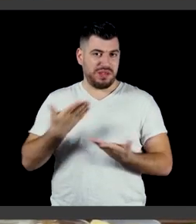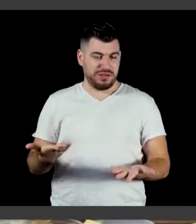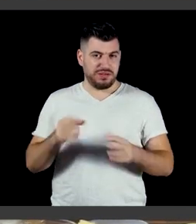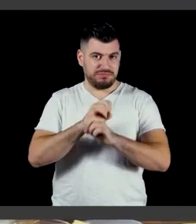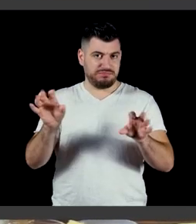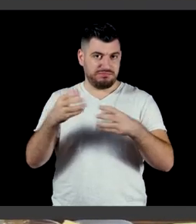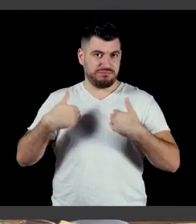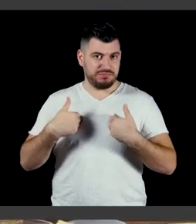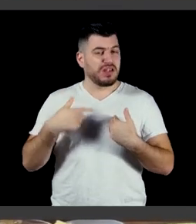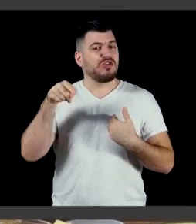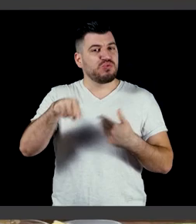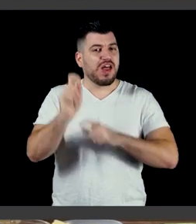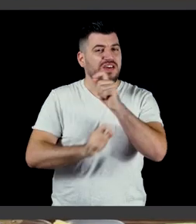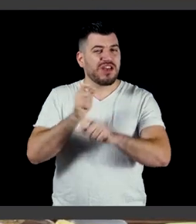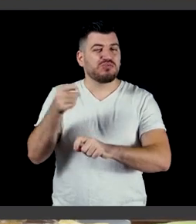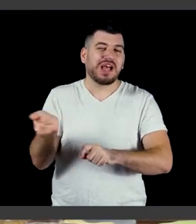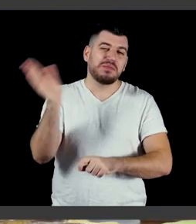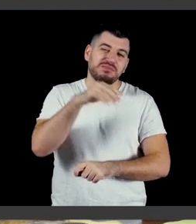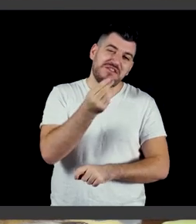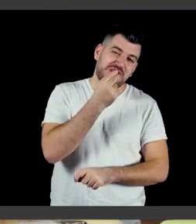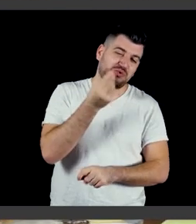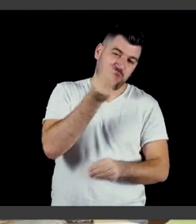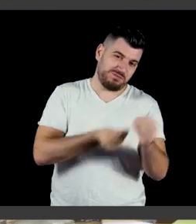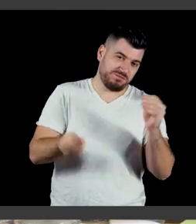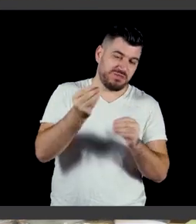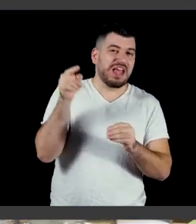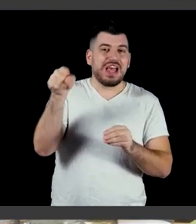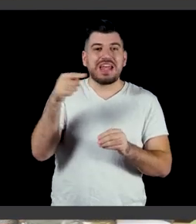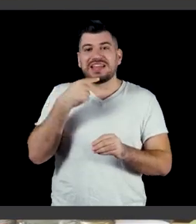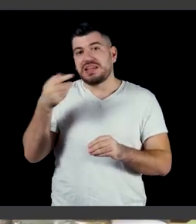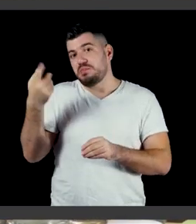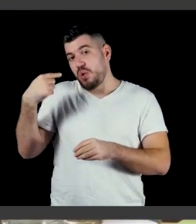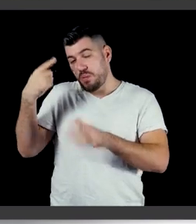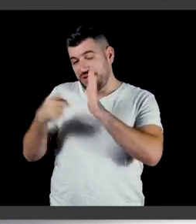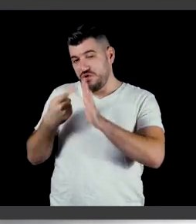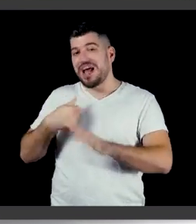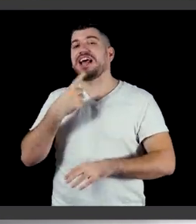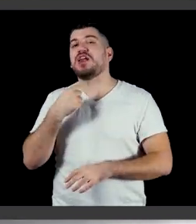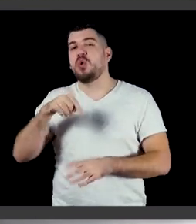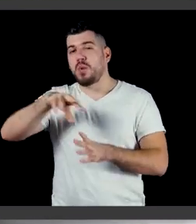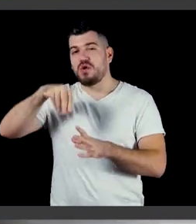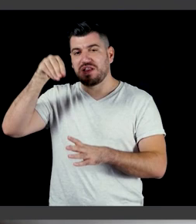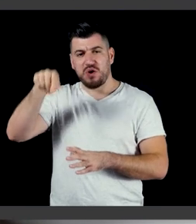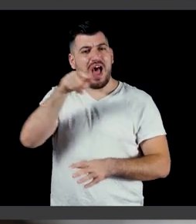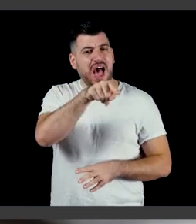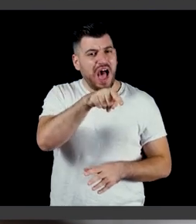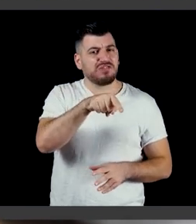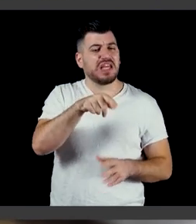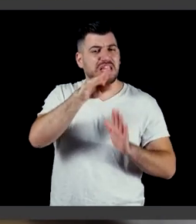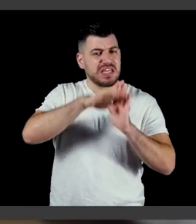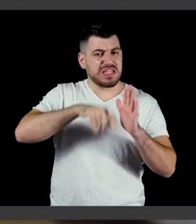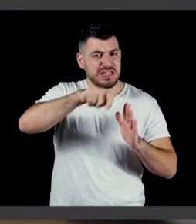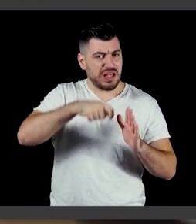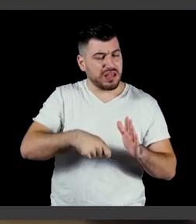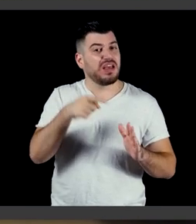κάνουμε κάτι έτσι πιο φαγητό, γιατί την προηγούμενη φορά κάναμε προφιτερόλ. Θα κάνουμε συνταγή σχετικά οικονομική. Θα είναι